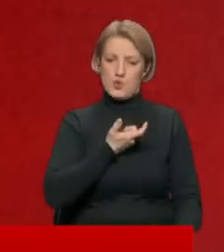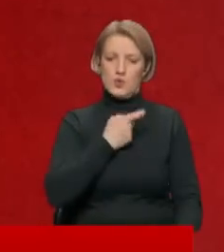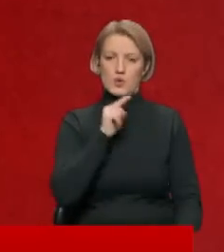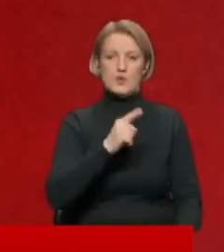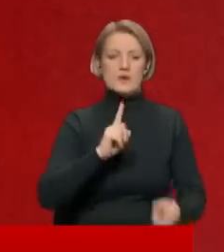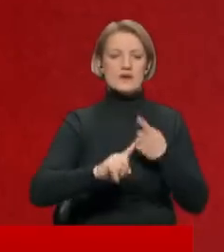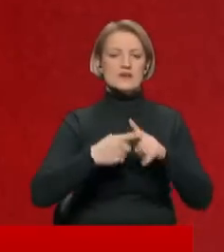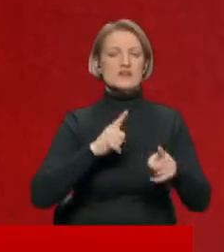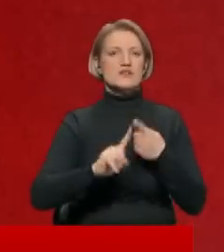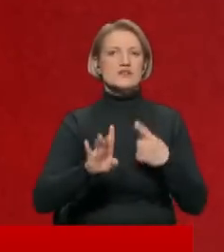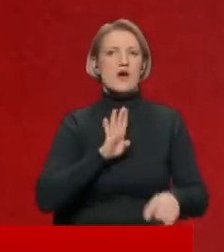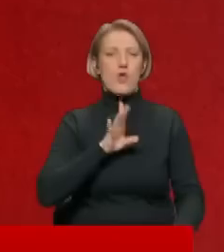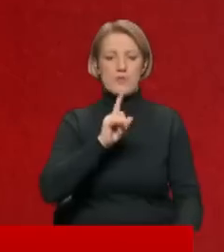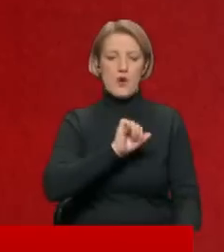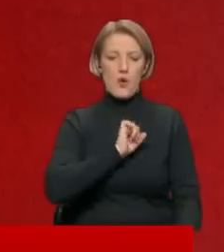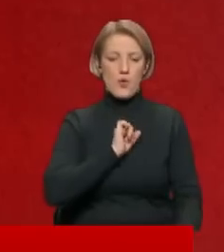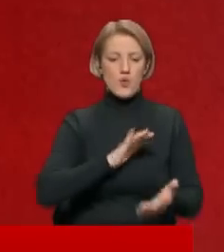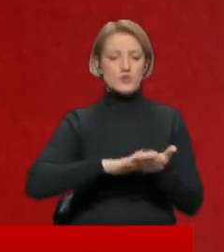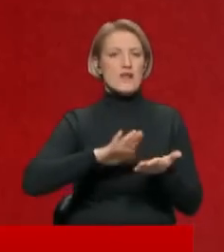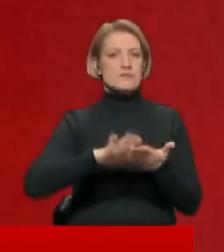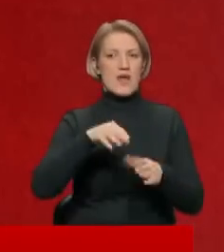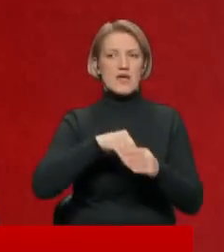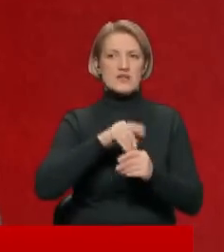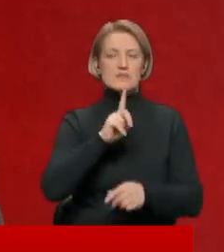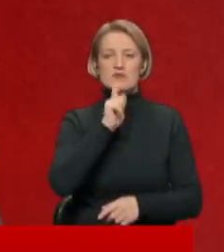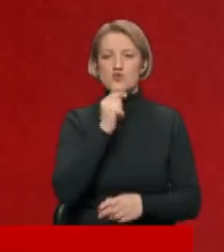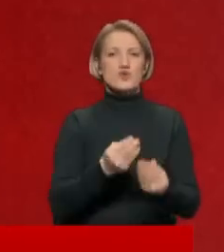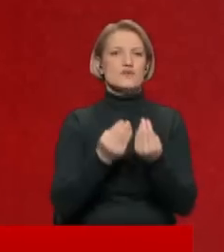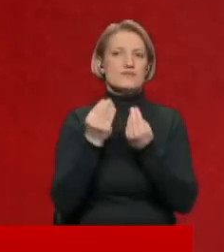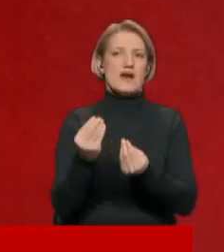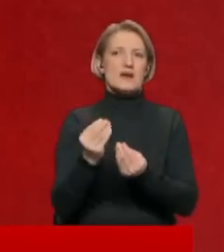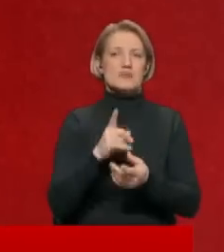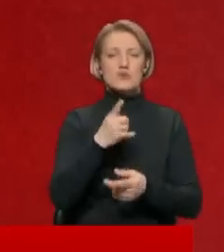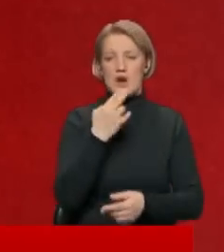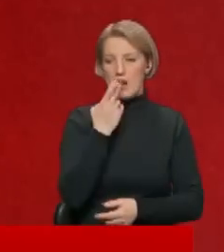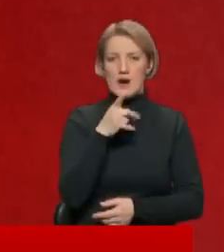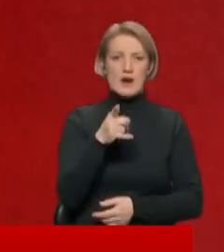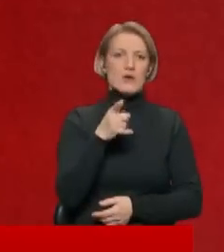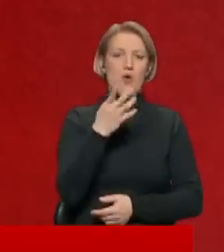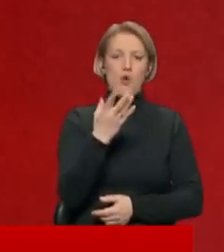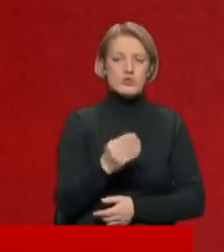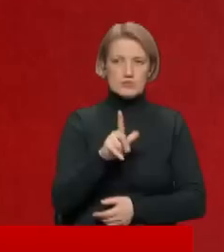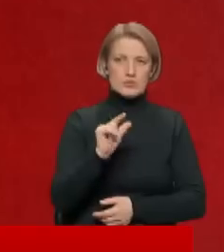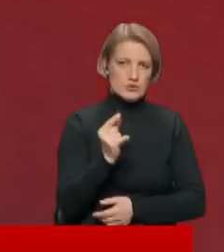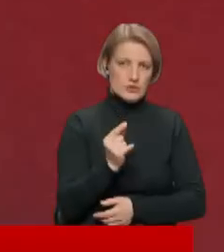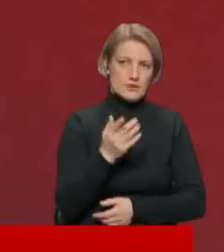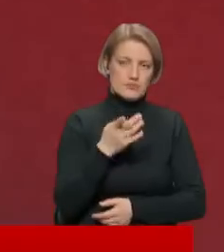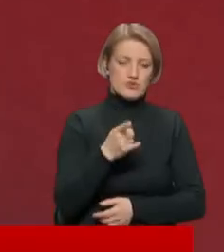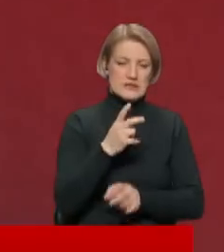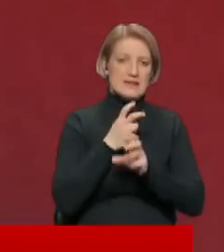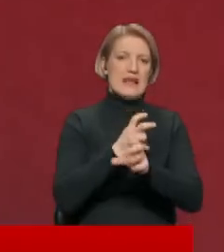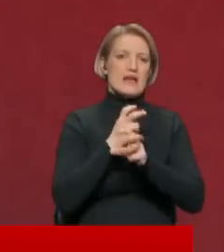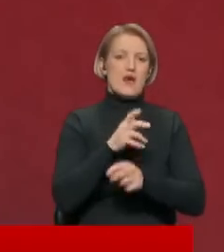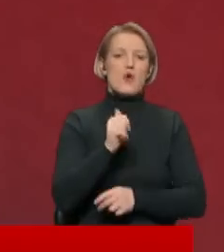sayın Kılıçdaroğlu bir endişeye gidermek için iyi niyetle bir beyanda bulundu ama bu beyanla beraber olumlu bulmakla beraber bu